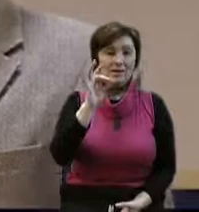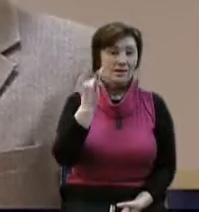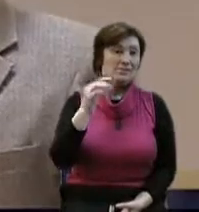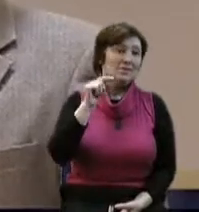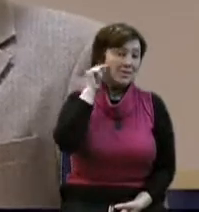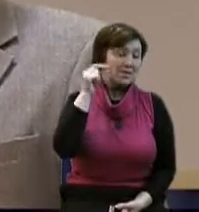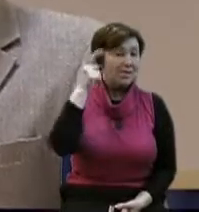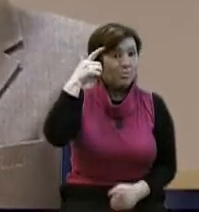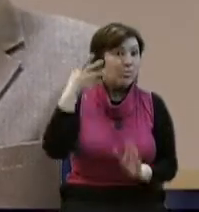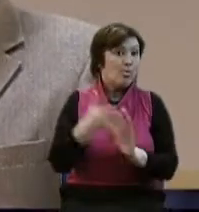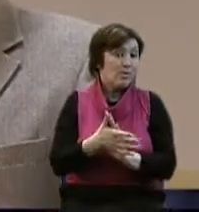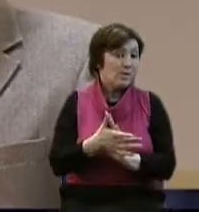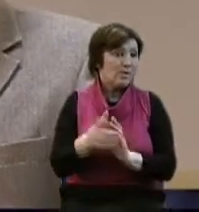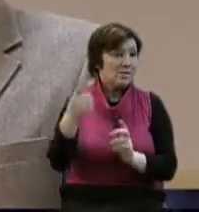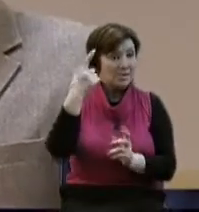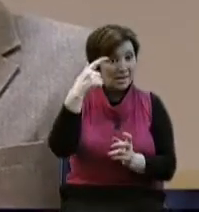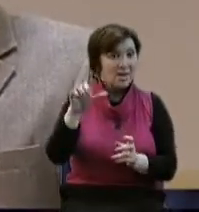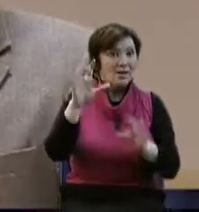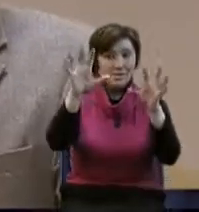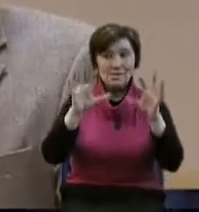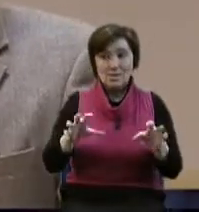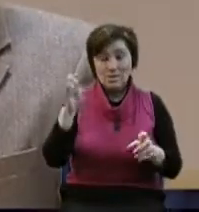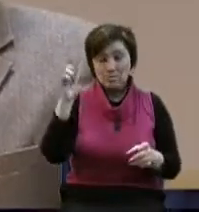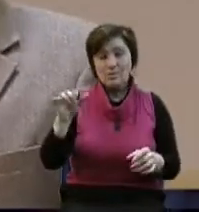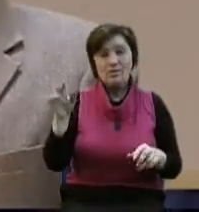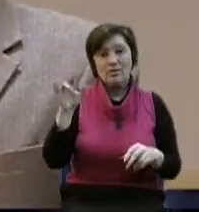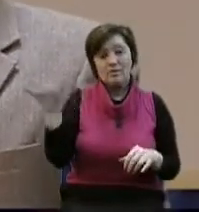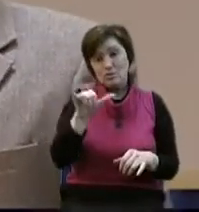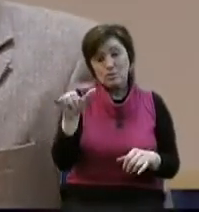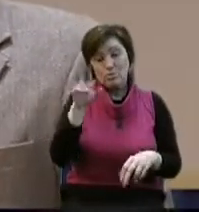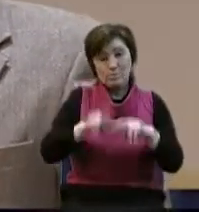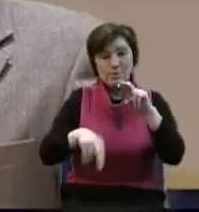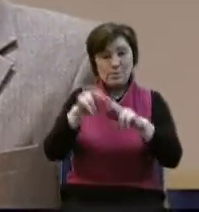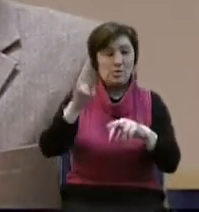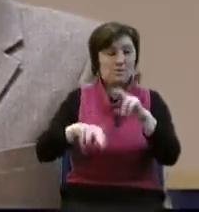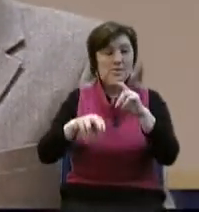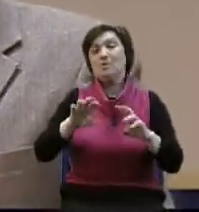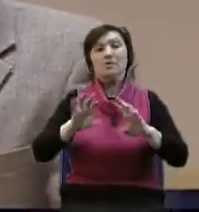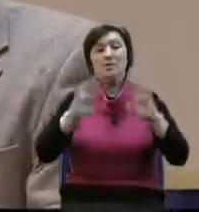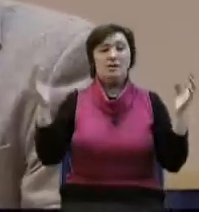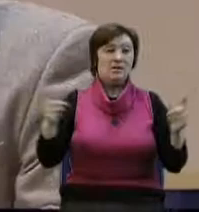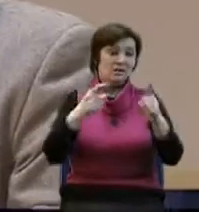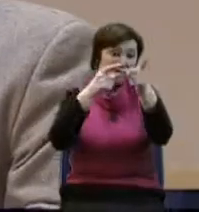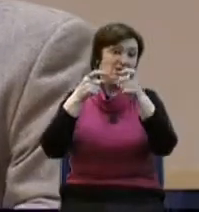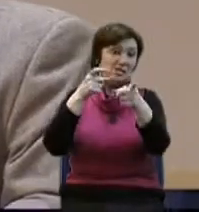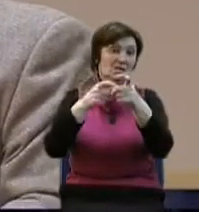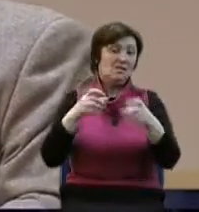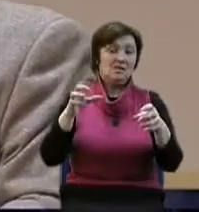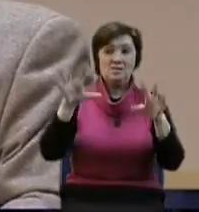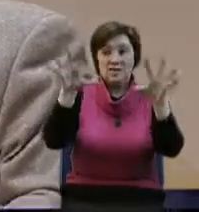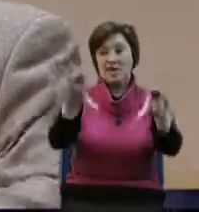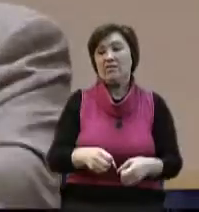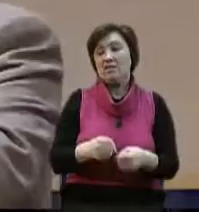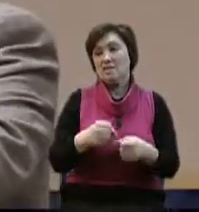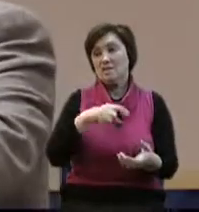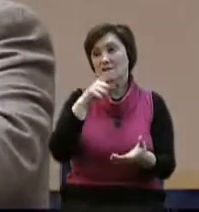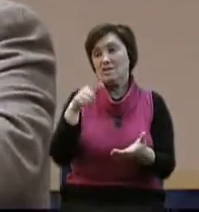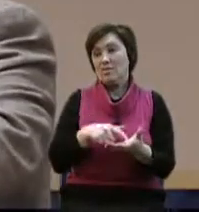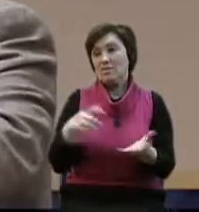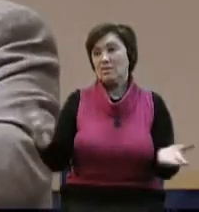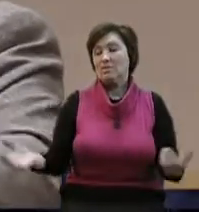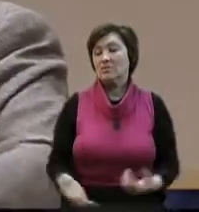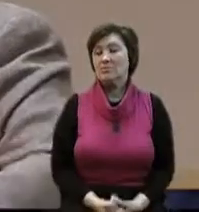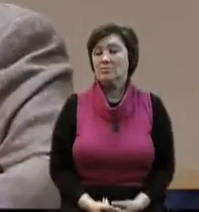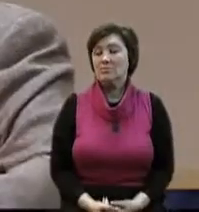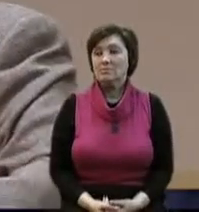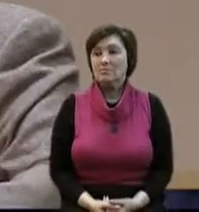Иерусалим, потому что построили по субботам этот вал, начали обстреливать город, и, в конце концов, город пал. И сейчас почитаю